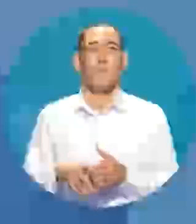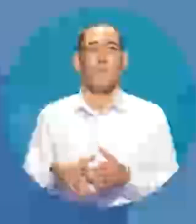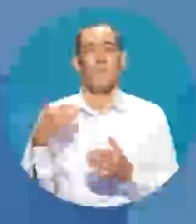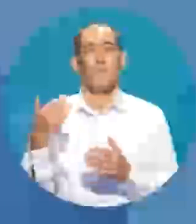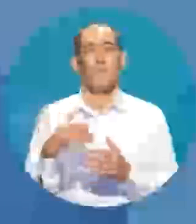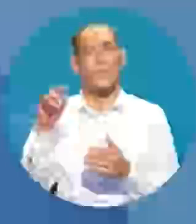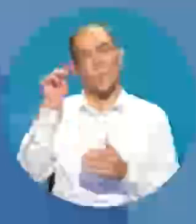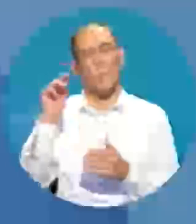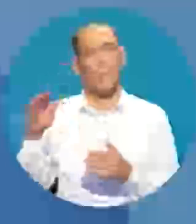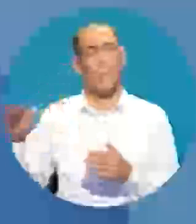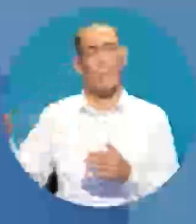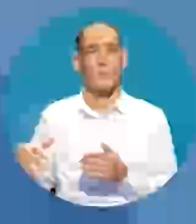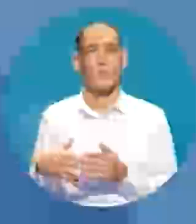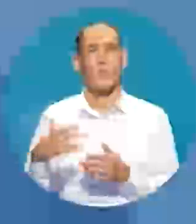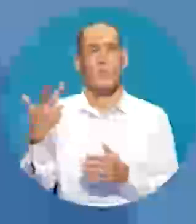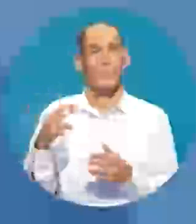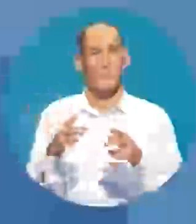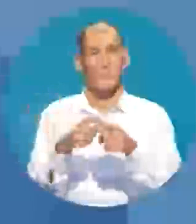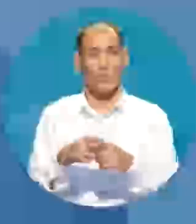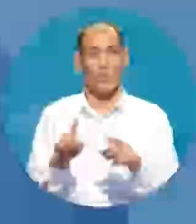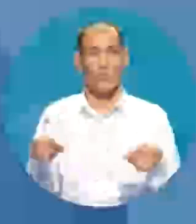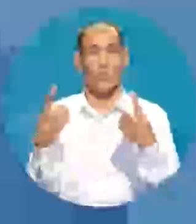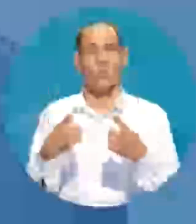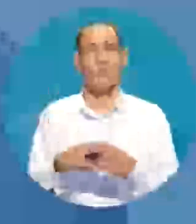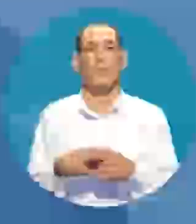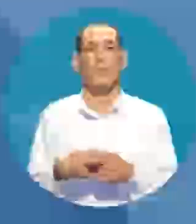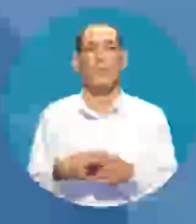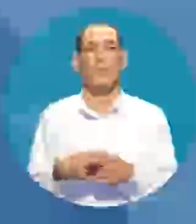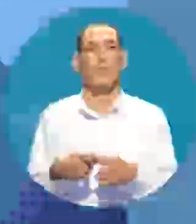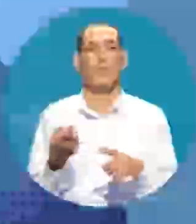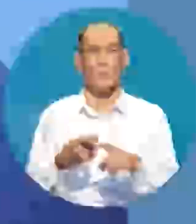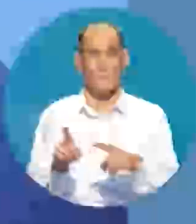Mine balalar, üç meşlik payda boldı. Bunu tağı bükleyimiz.